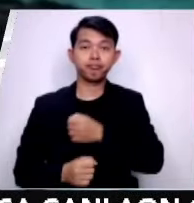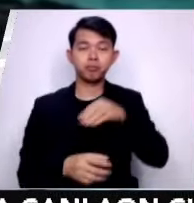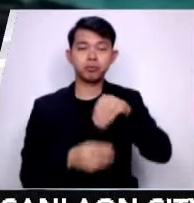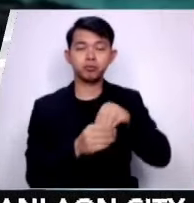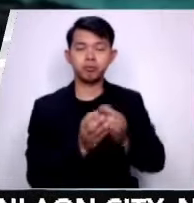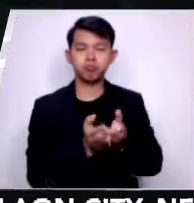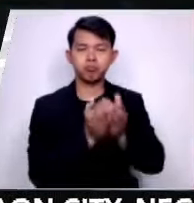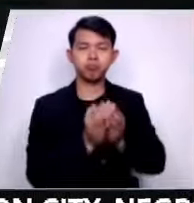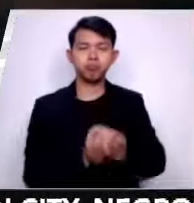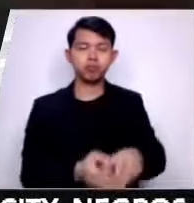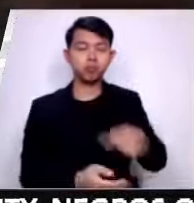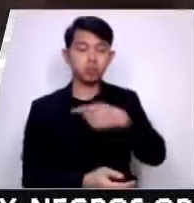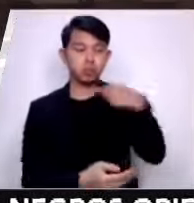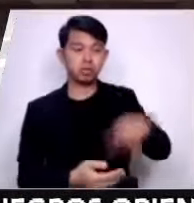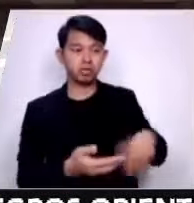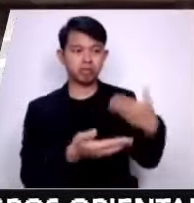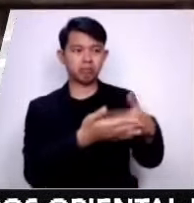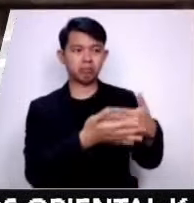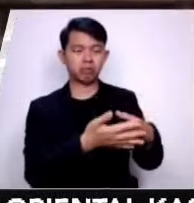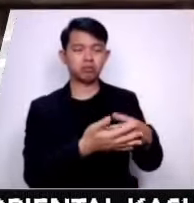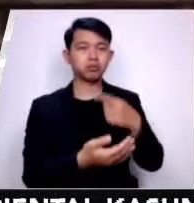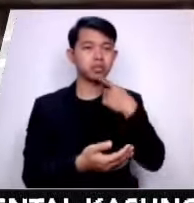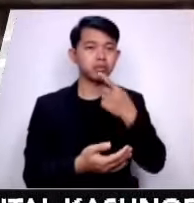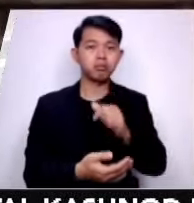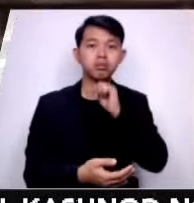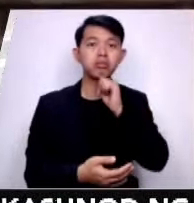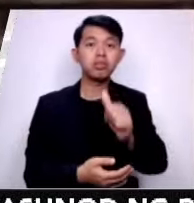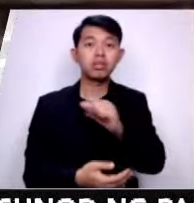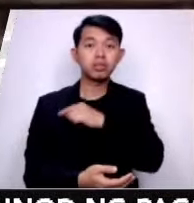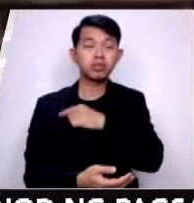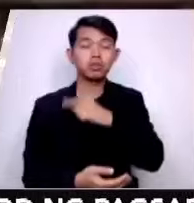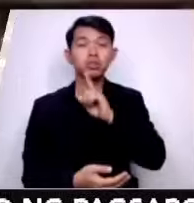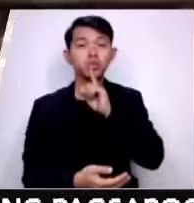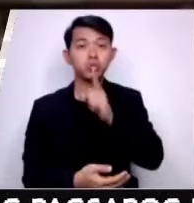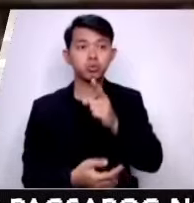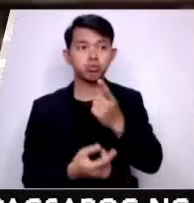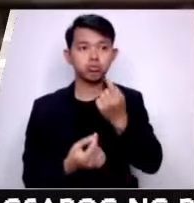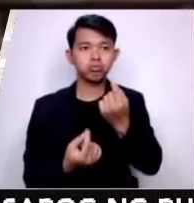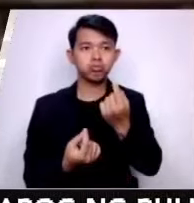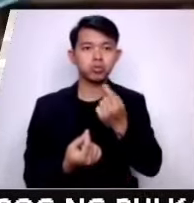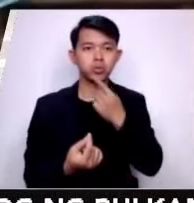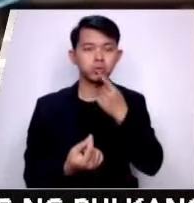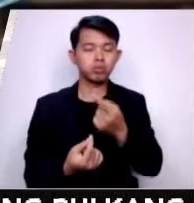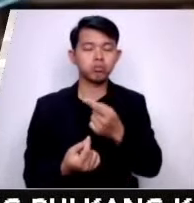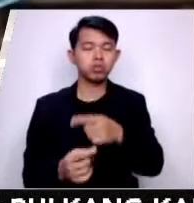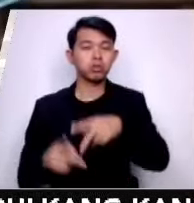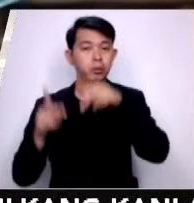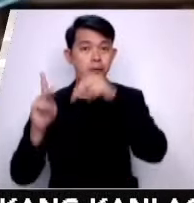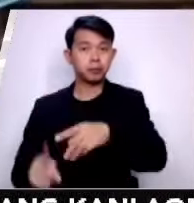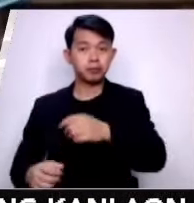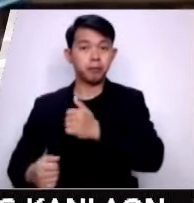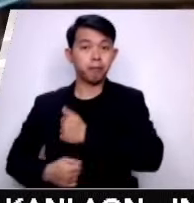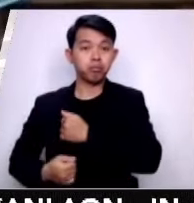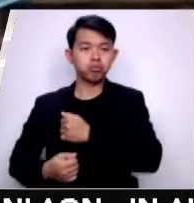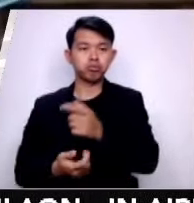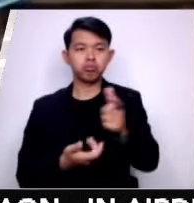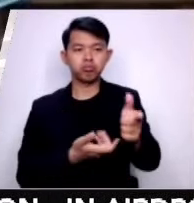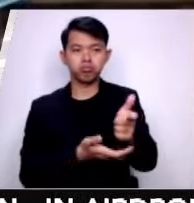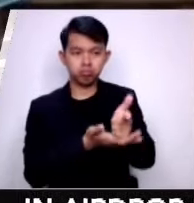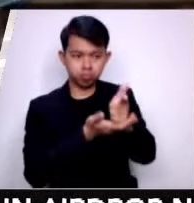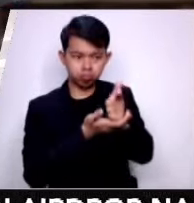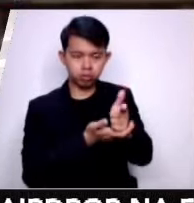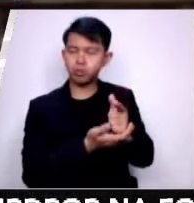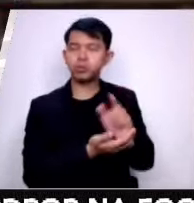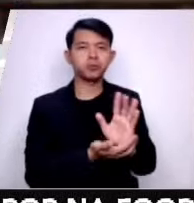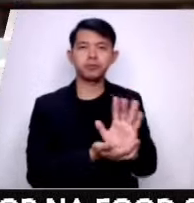Chino, hindi raw totoo ang sinabi ng China na nanutok umano ng baril ang mga Pilipino sa Chinese Coast Guard.